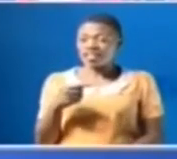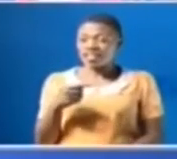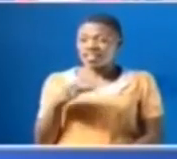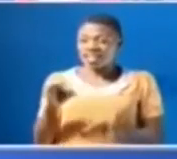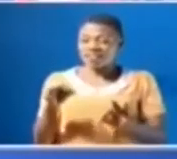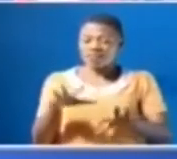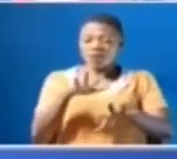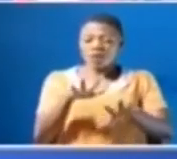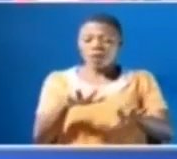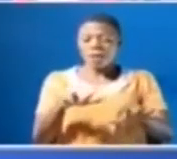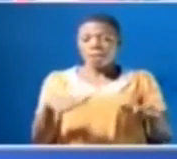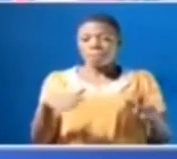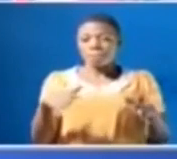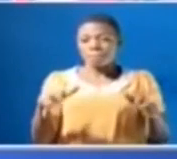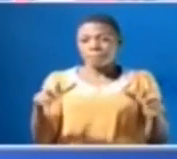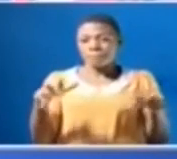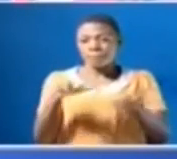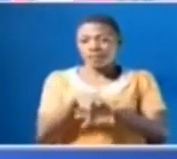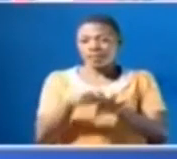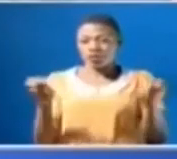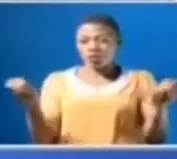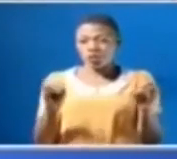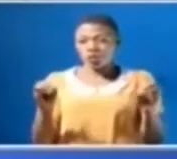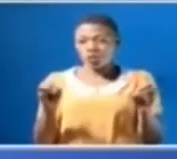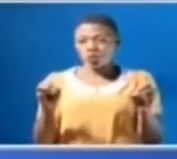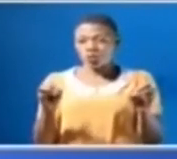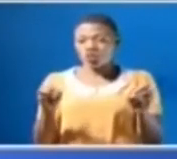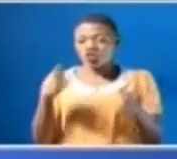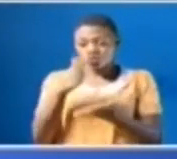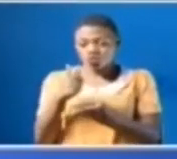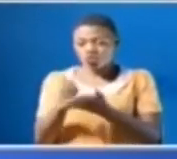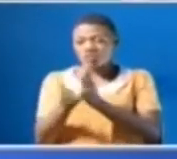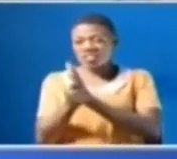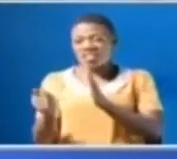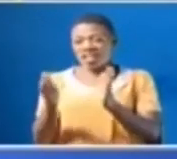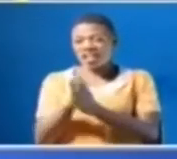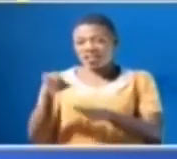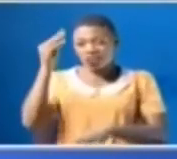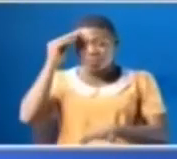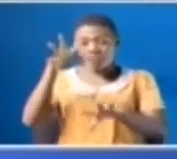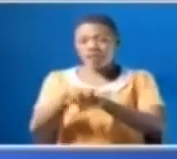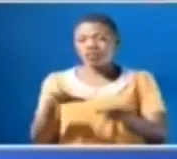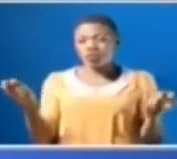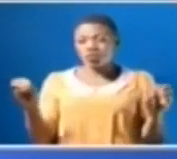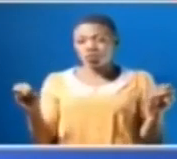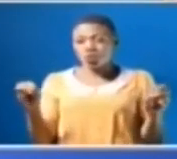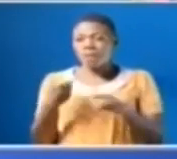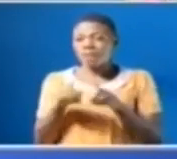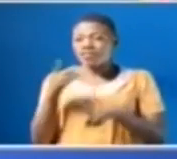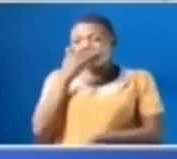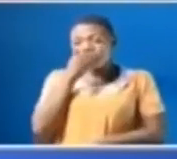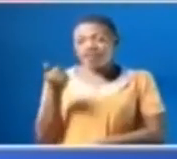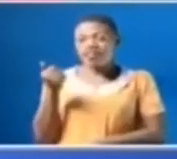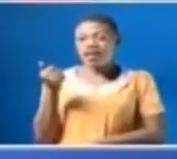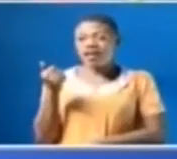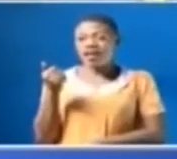mismatch ya skill na yale ambayo labda mtu ameyasomea, ni kweli kabisa. Lakini ingekuwa bora ikiwa